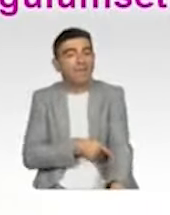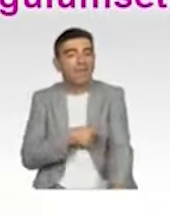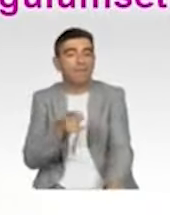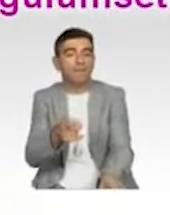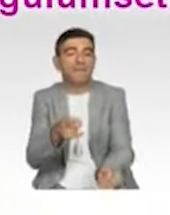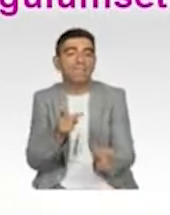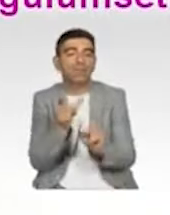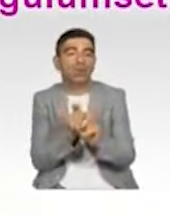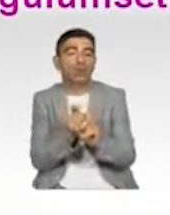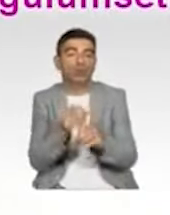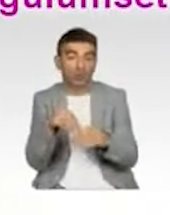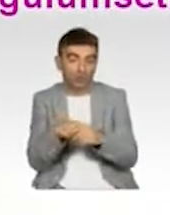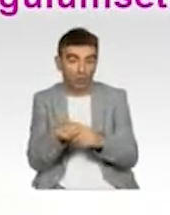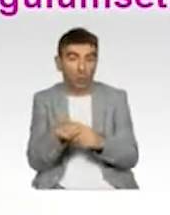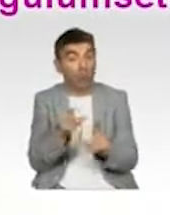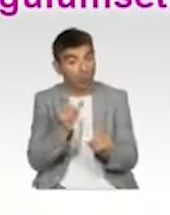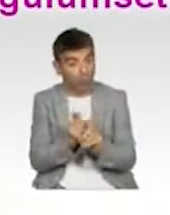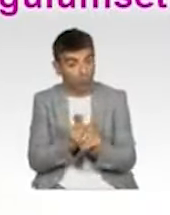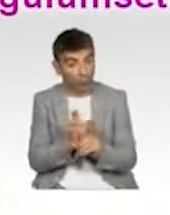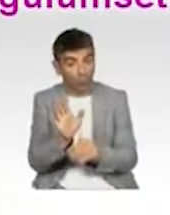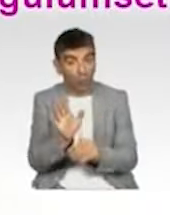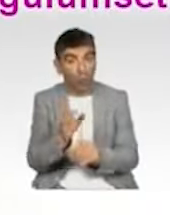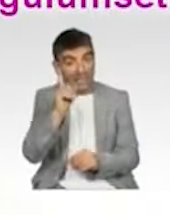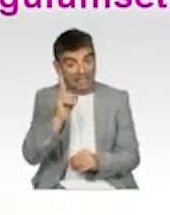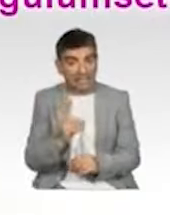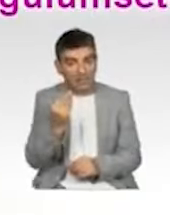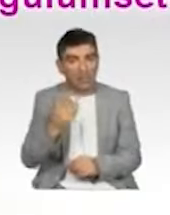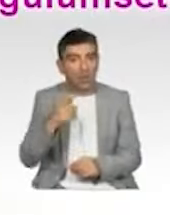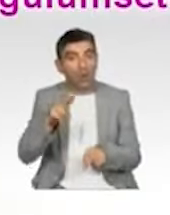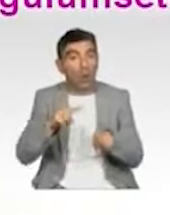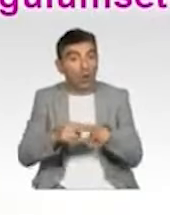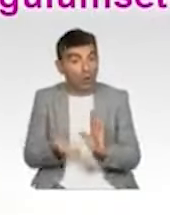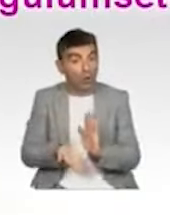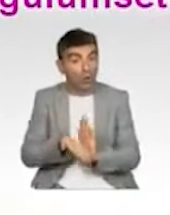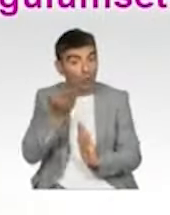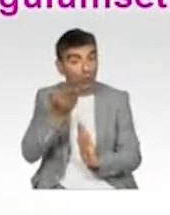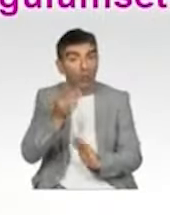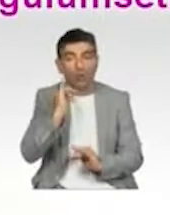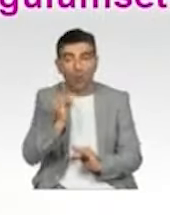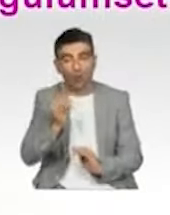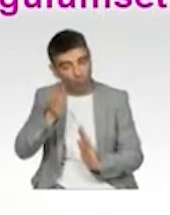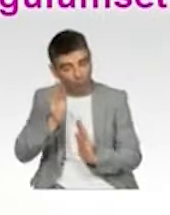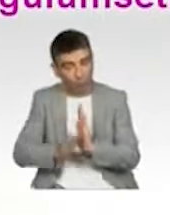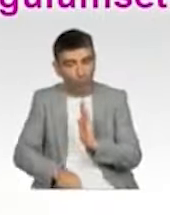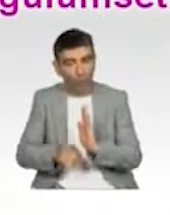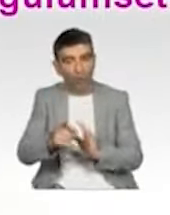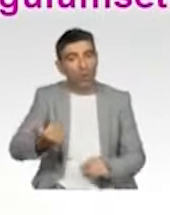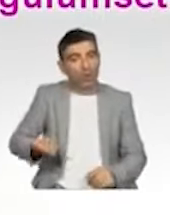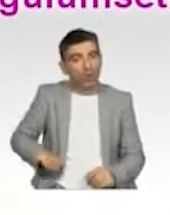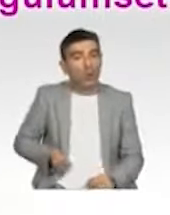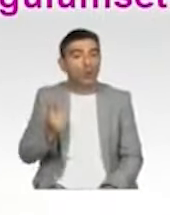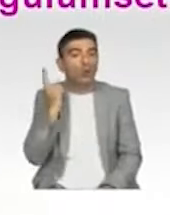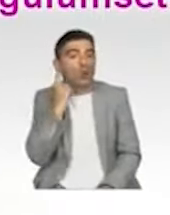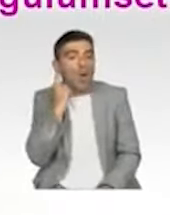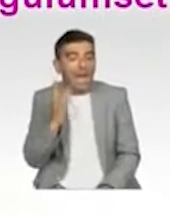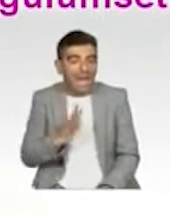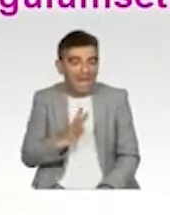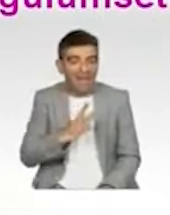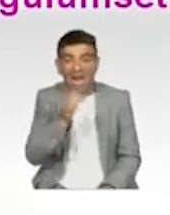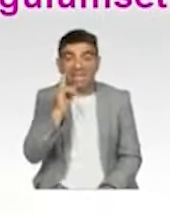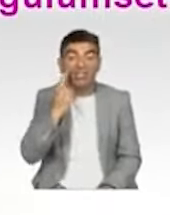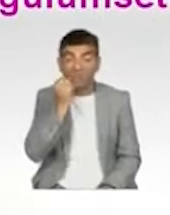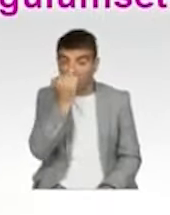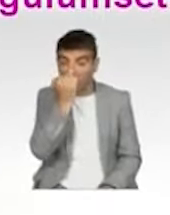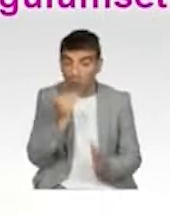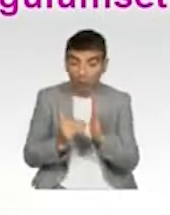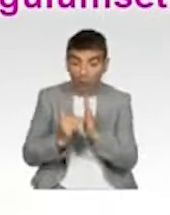için seviyoruz. Koruyor mu? Koruyor. İyi kolesterolü yükseltiyor, kötü kolesterolü düşürüyor. İnsüline karşı duyarlılık sağlıyor. Kan şekerinin